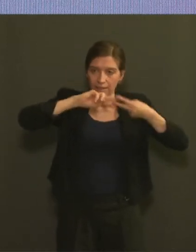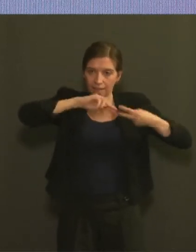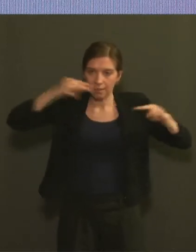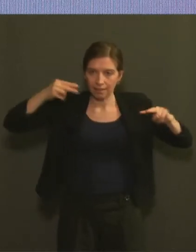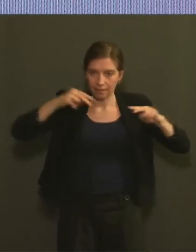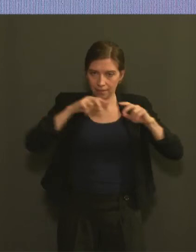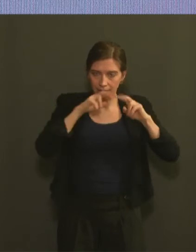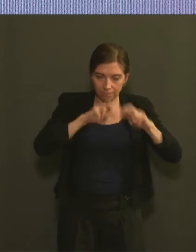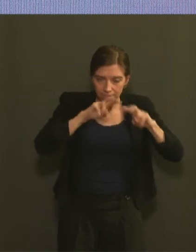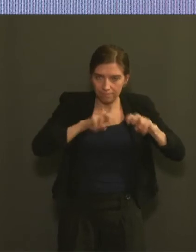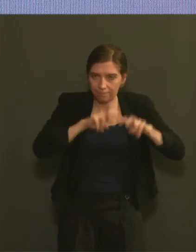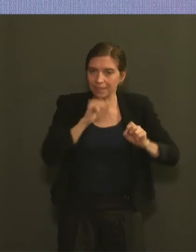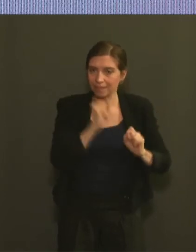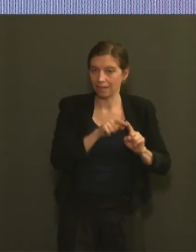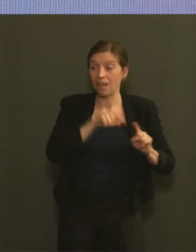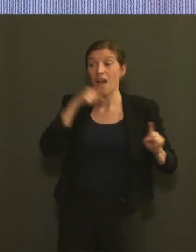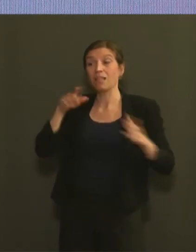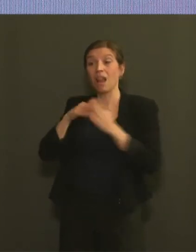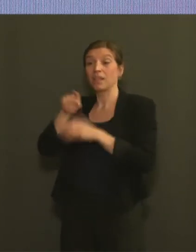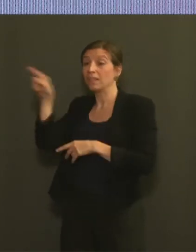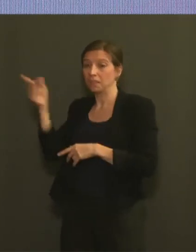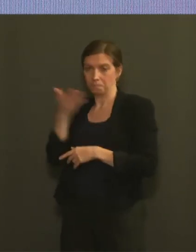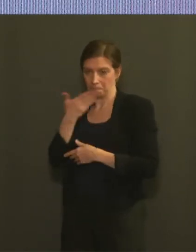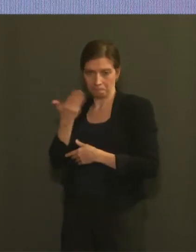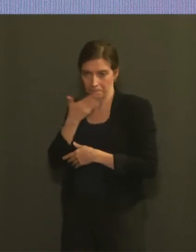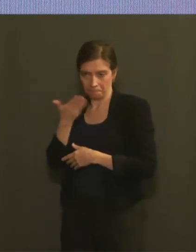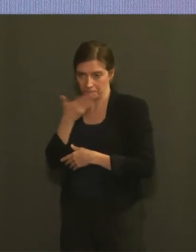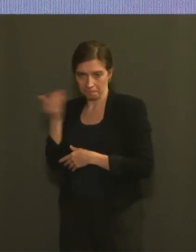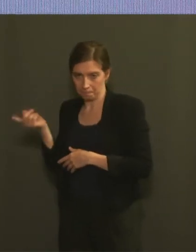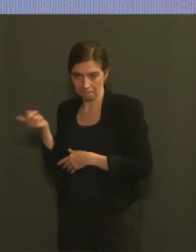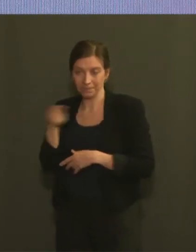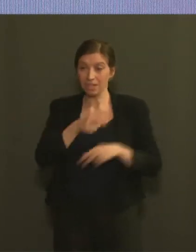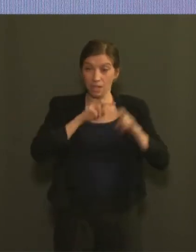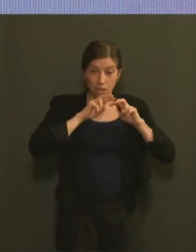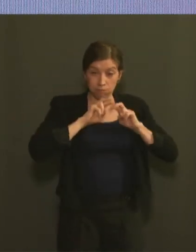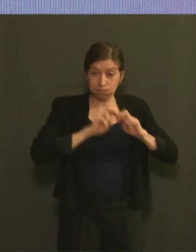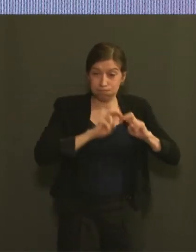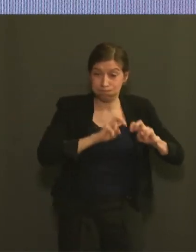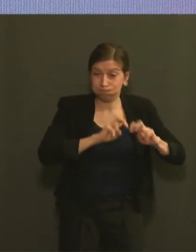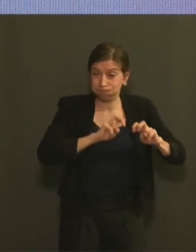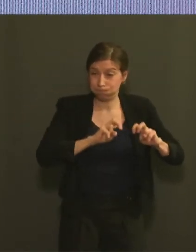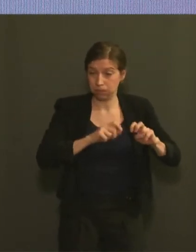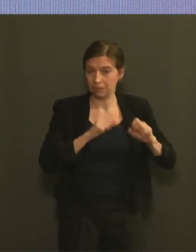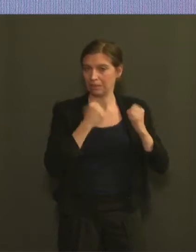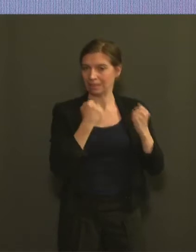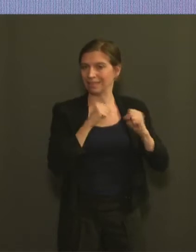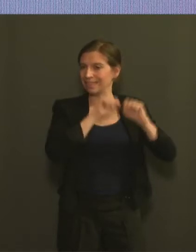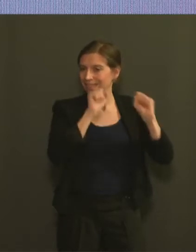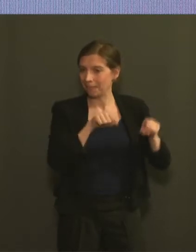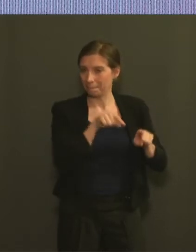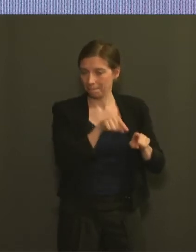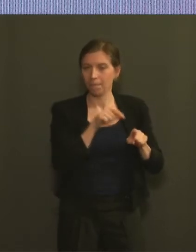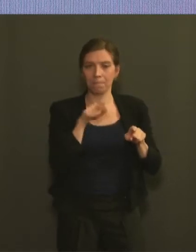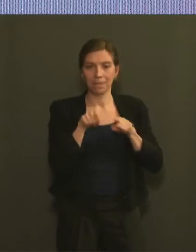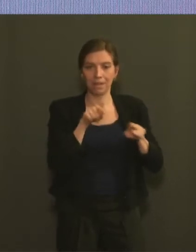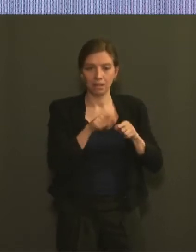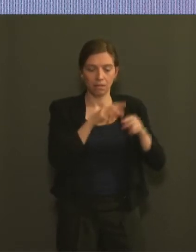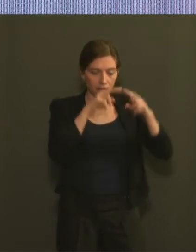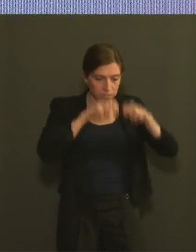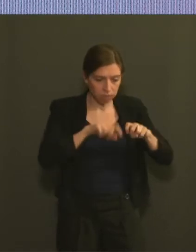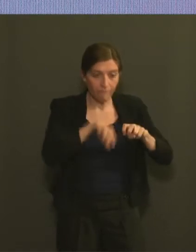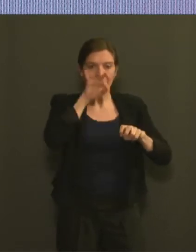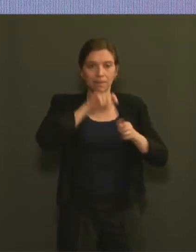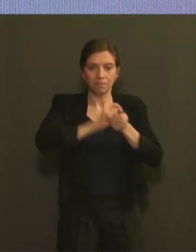dirait que variante sport auto sport évolue site vaut ce qui ne devait être dynamiste ondres